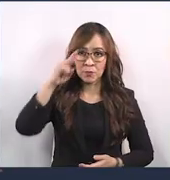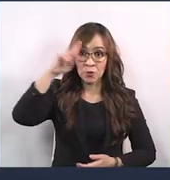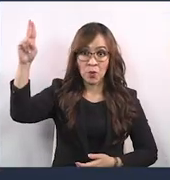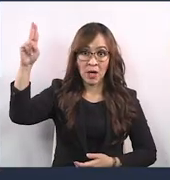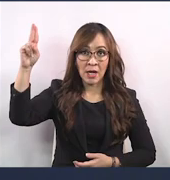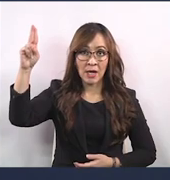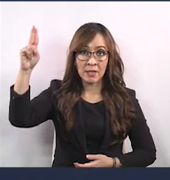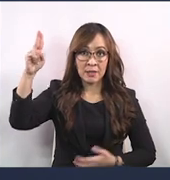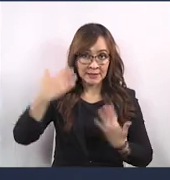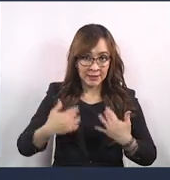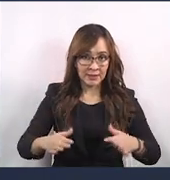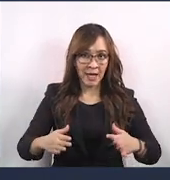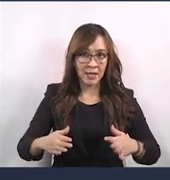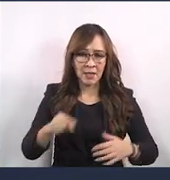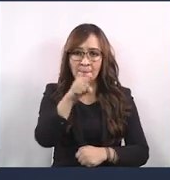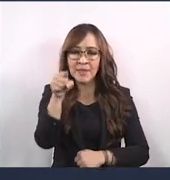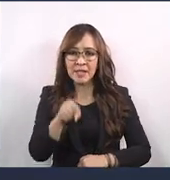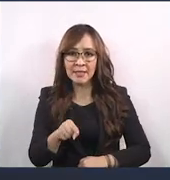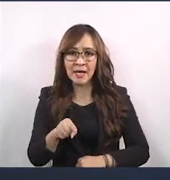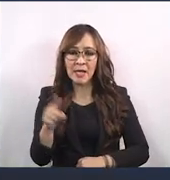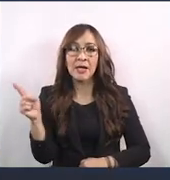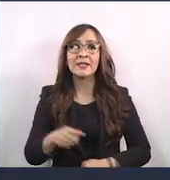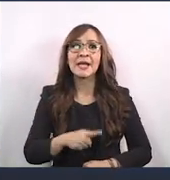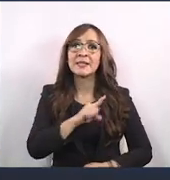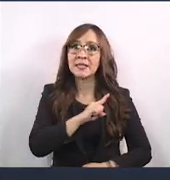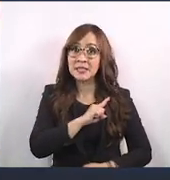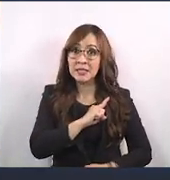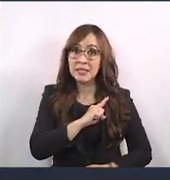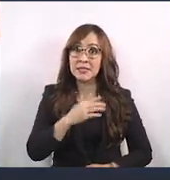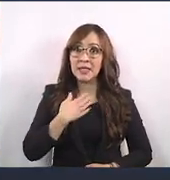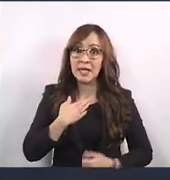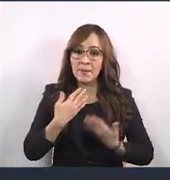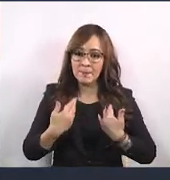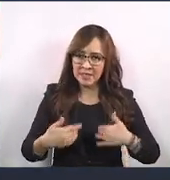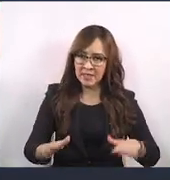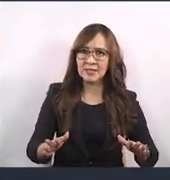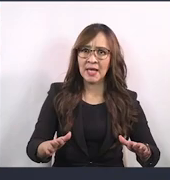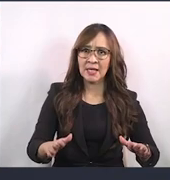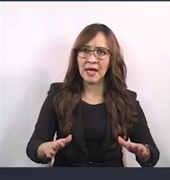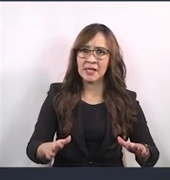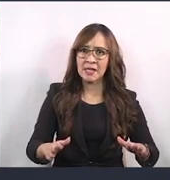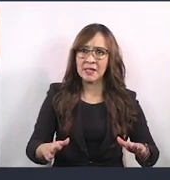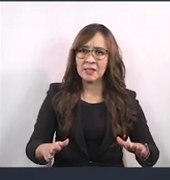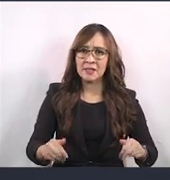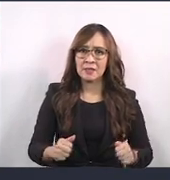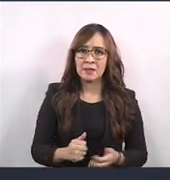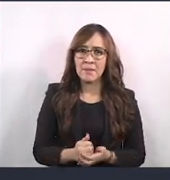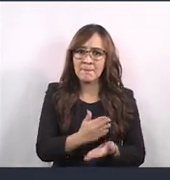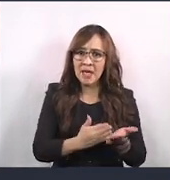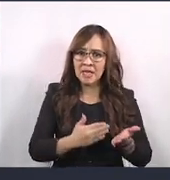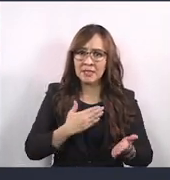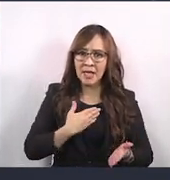selesai pertanyaannya dari pihak saya saya menyelesaikan bagian saya nggak yakin iblisnya memang mau